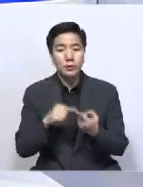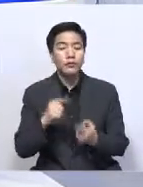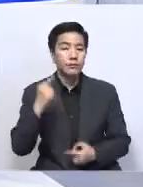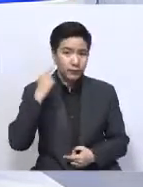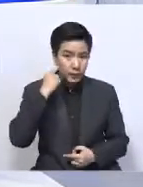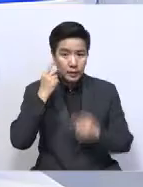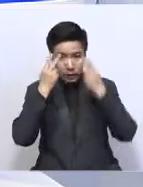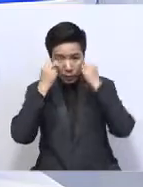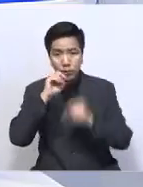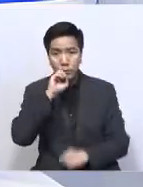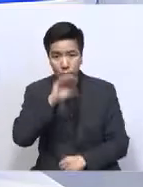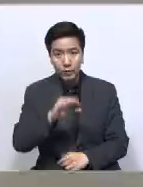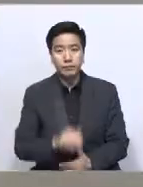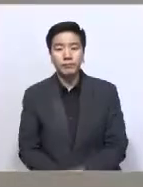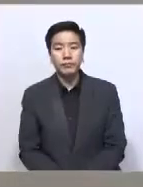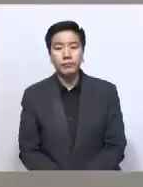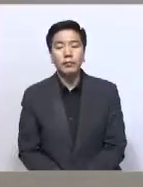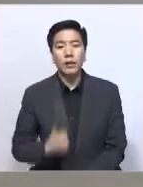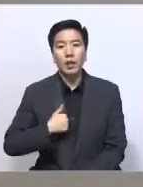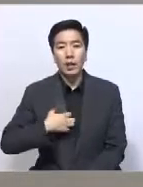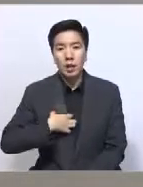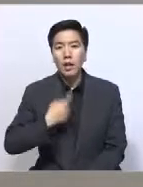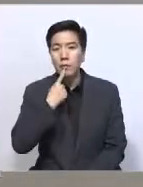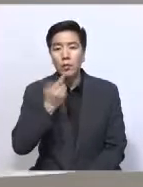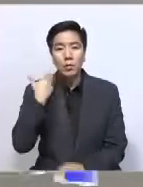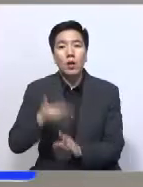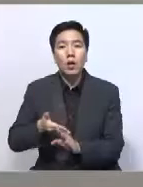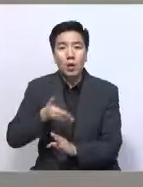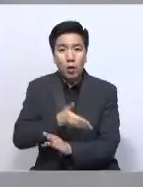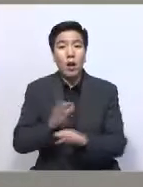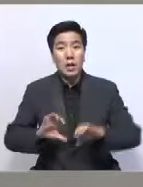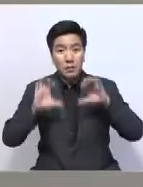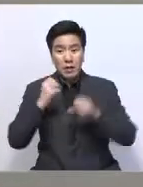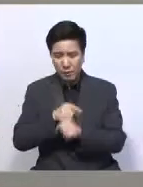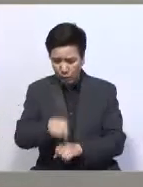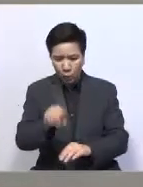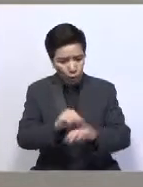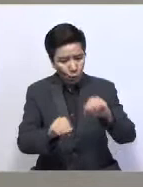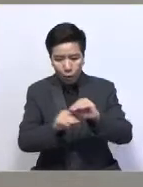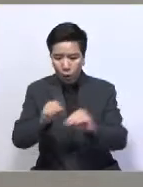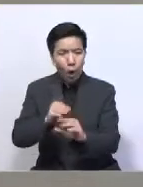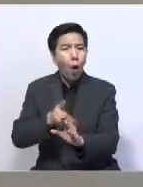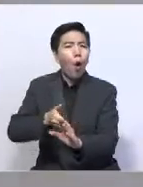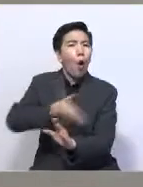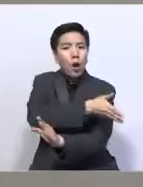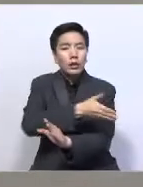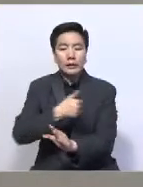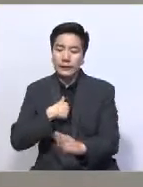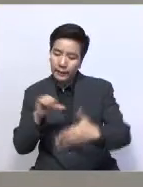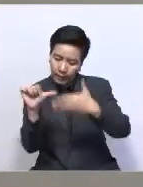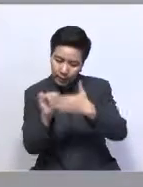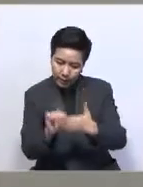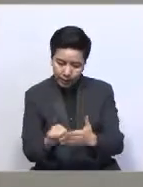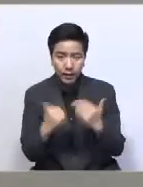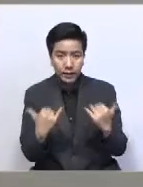ฟังเสียงท่านนายกกันค่ะ อยากจะเรียนว่าก่อนหน้านี้รัฐบาลเข้ามาโครงการนี้มันเกิดมาแล้วก่อนนะครับแต่รัฐบาลนี้ต้องแก้ไขเกี่ยวกับความชัดเจนเกิ